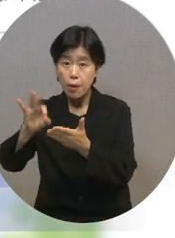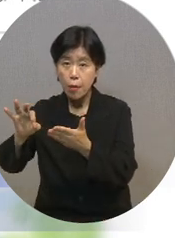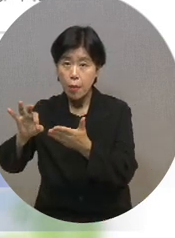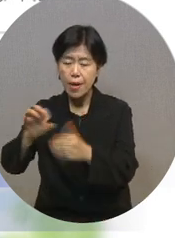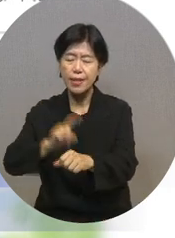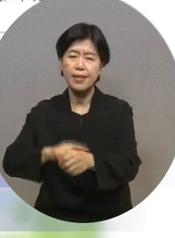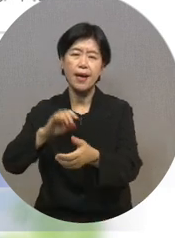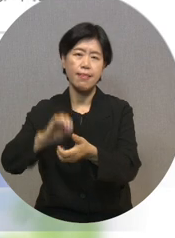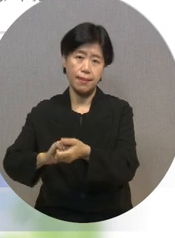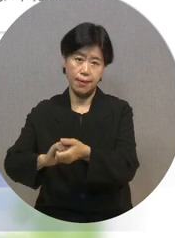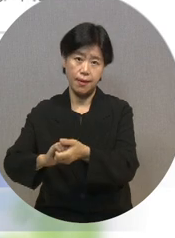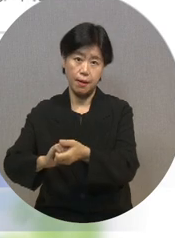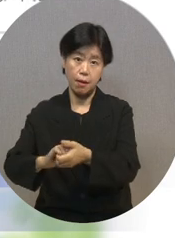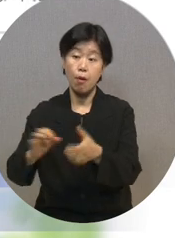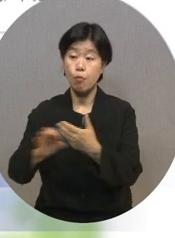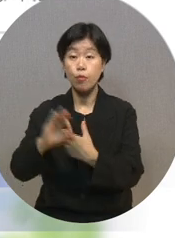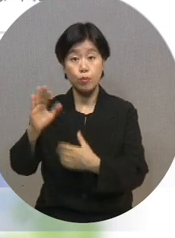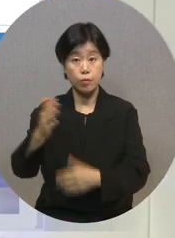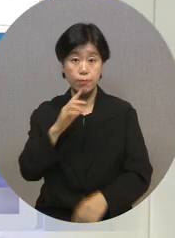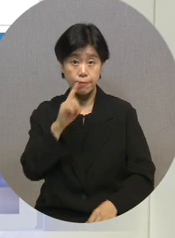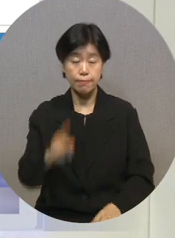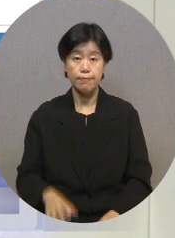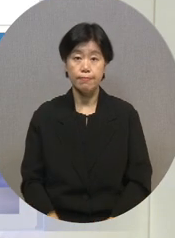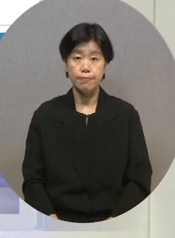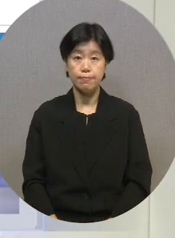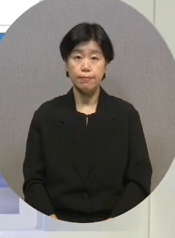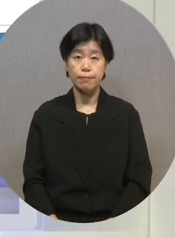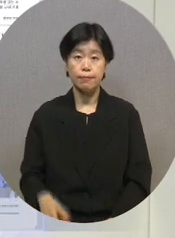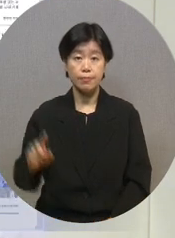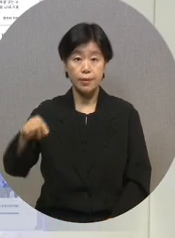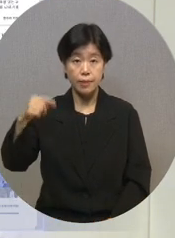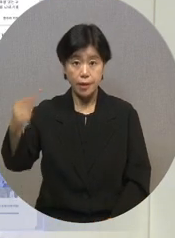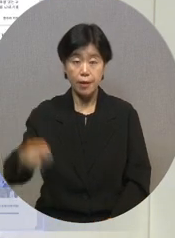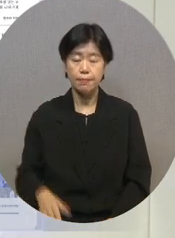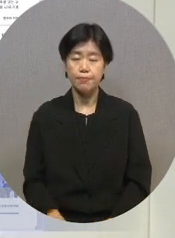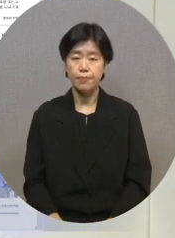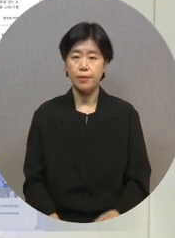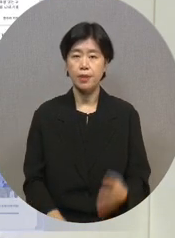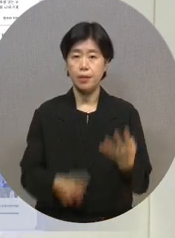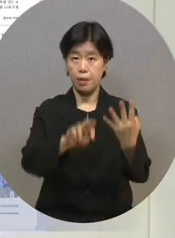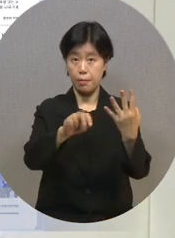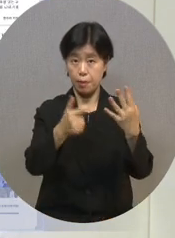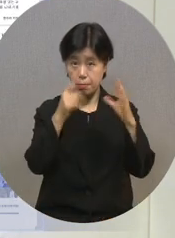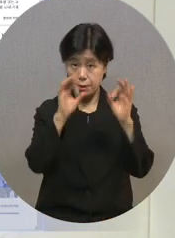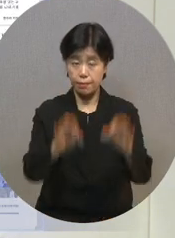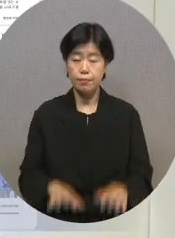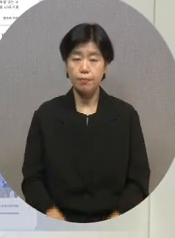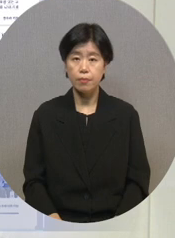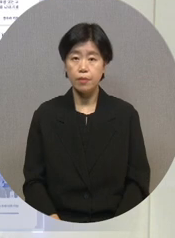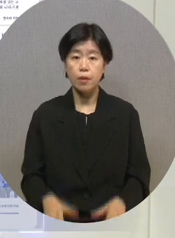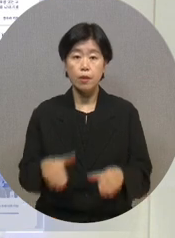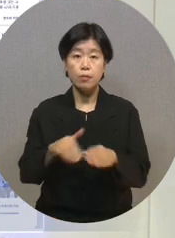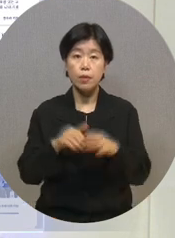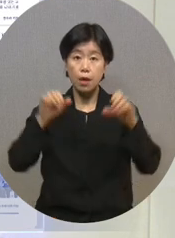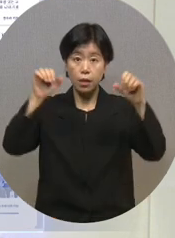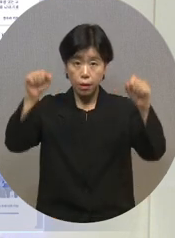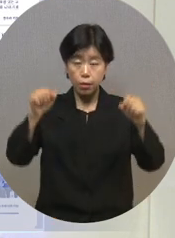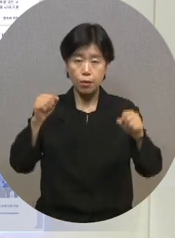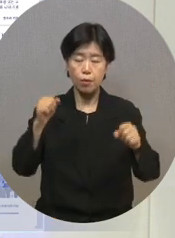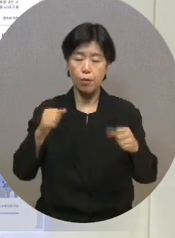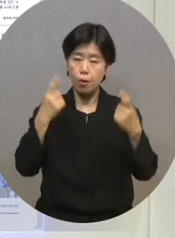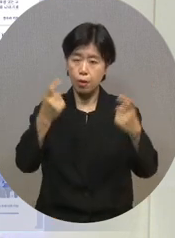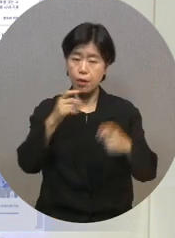방법도 있다고 말했습니다 계속해서 장애 신문 면입니다 문화체육 관광부